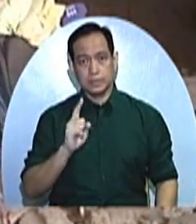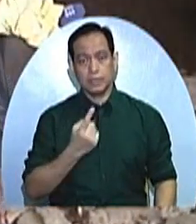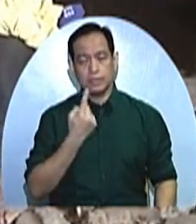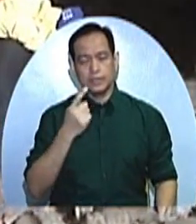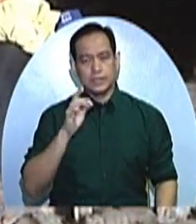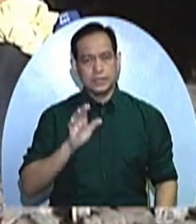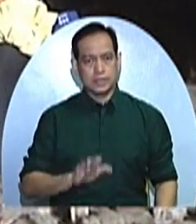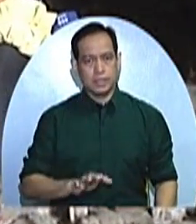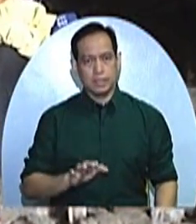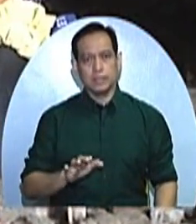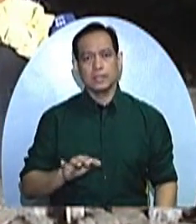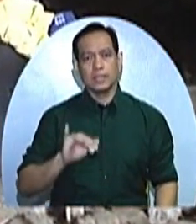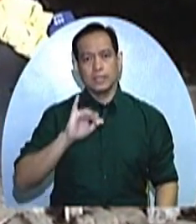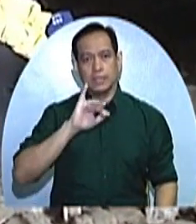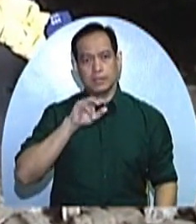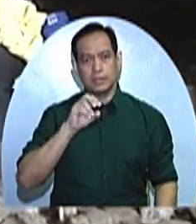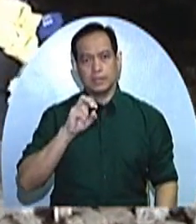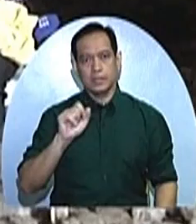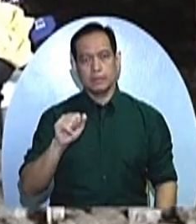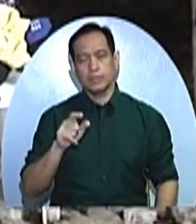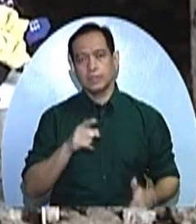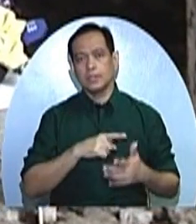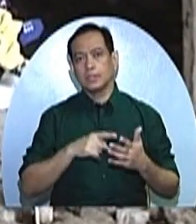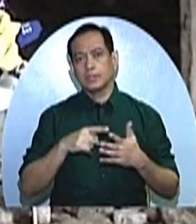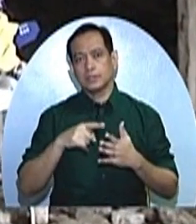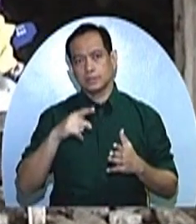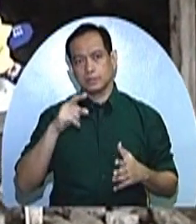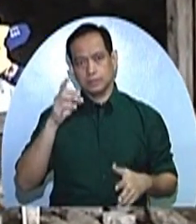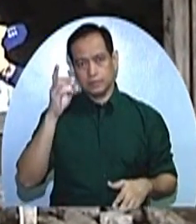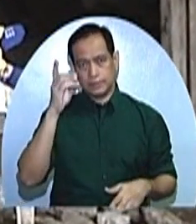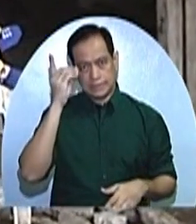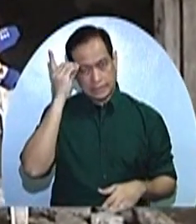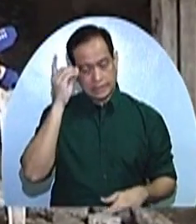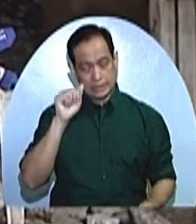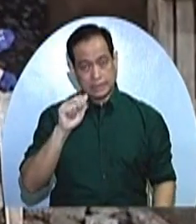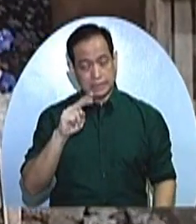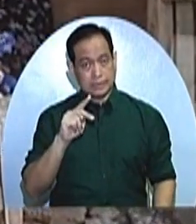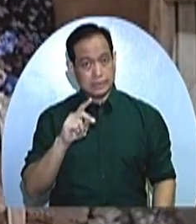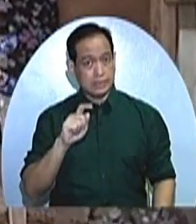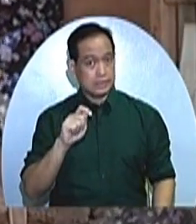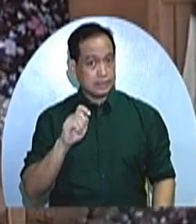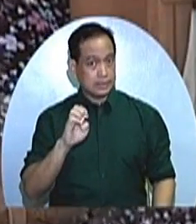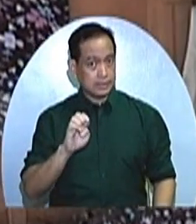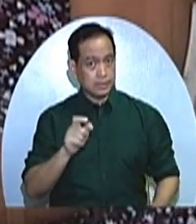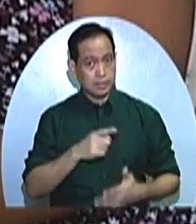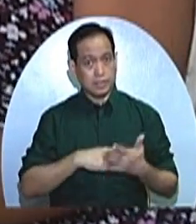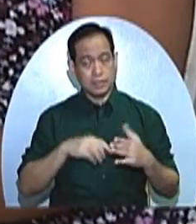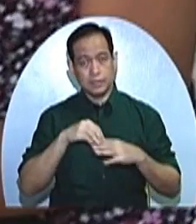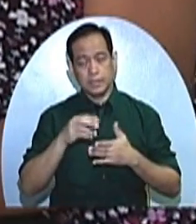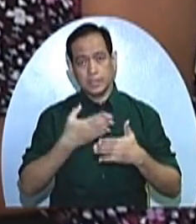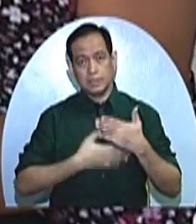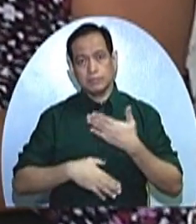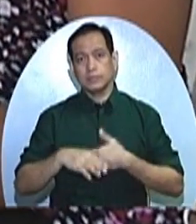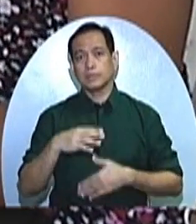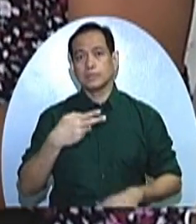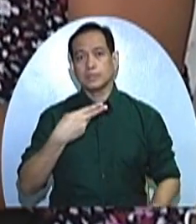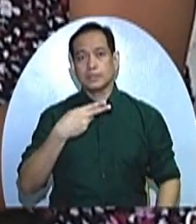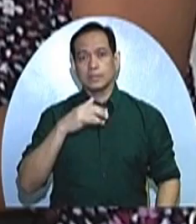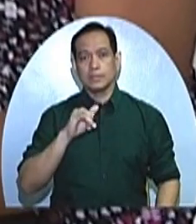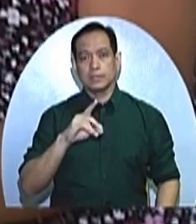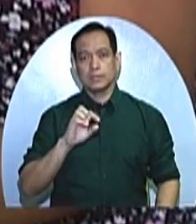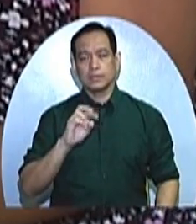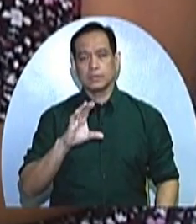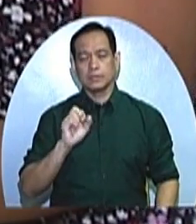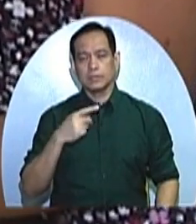ay nag-iisang anak ni Jennifer Martinez sa asawang si Dante Angeles. Meron congenital hydrocephalus ang